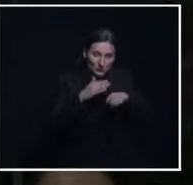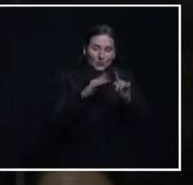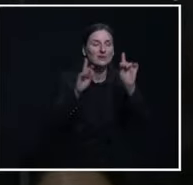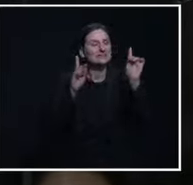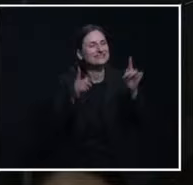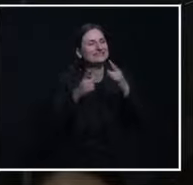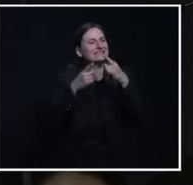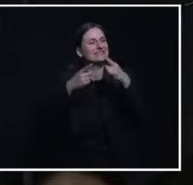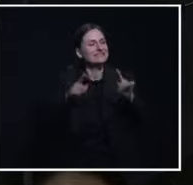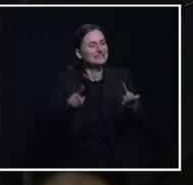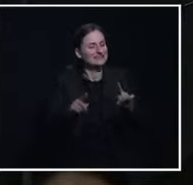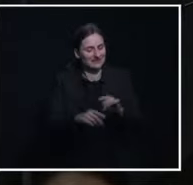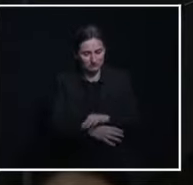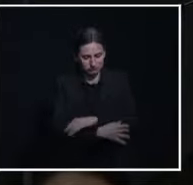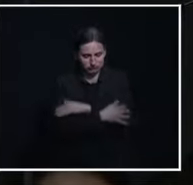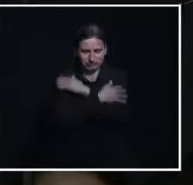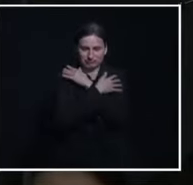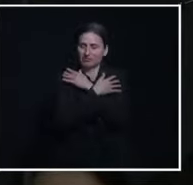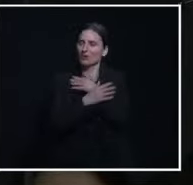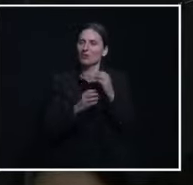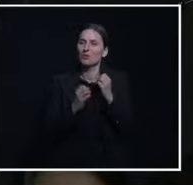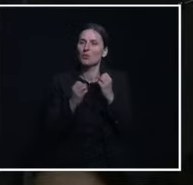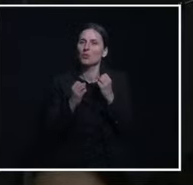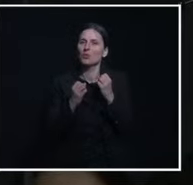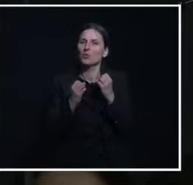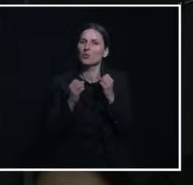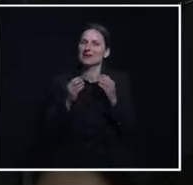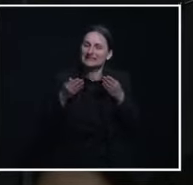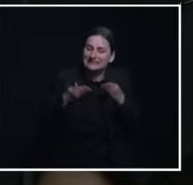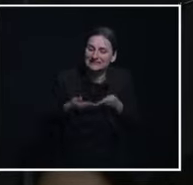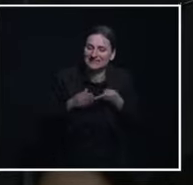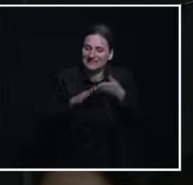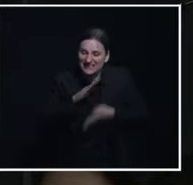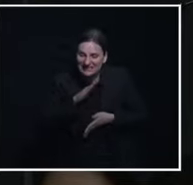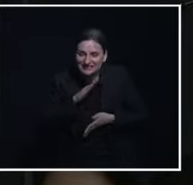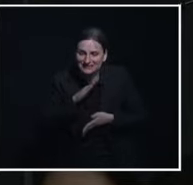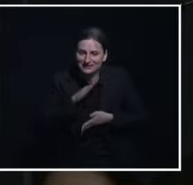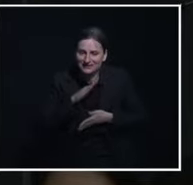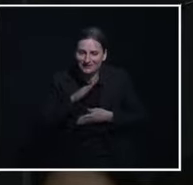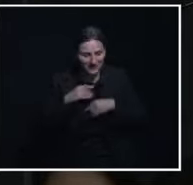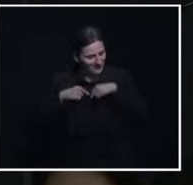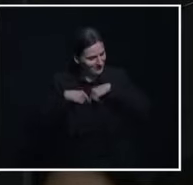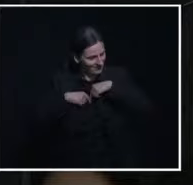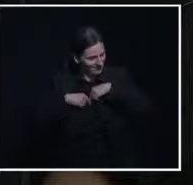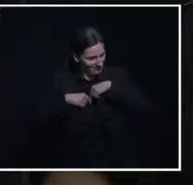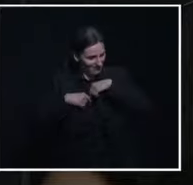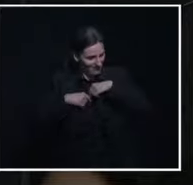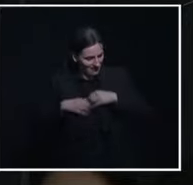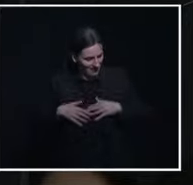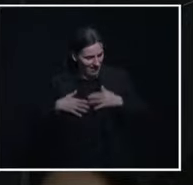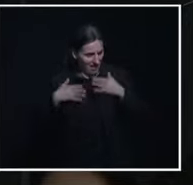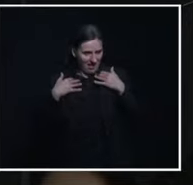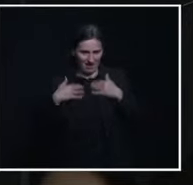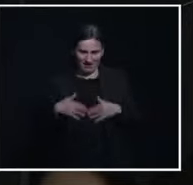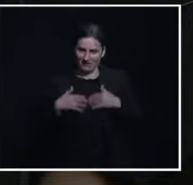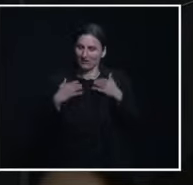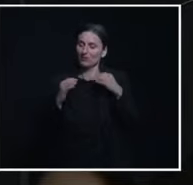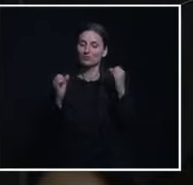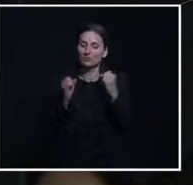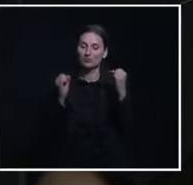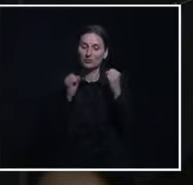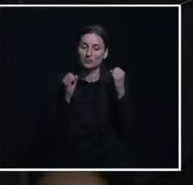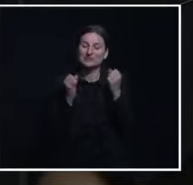unglaublich starke, intensive, heftige Eindrücke mitnimmt, die sich dann